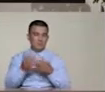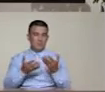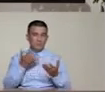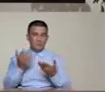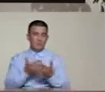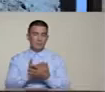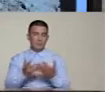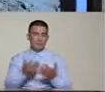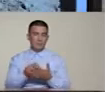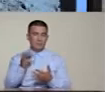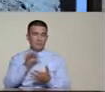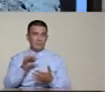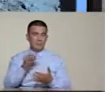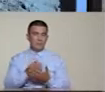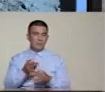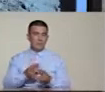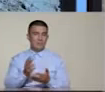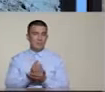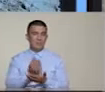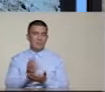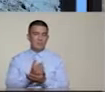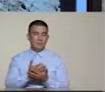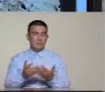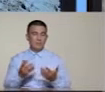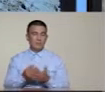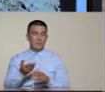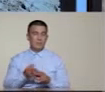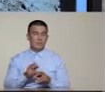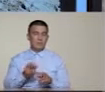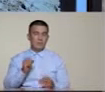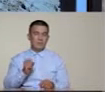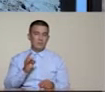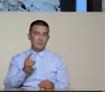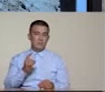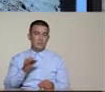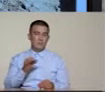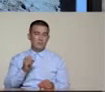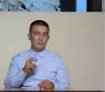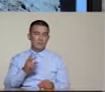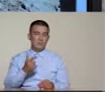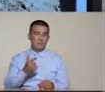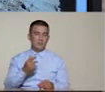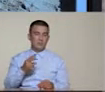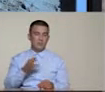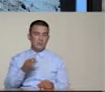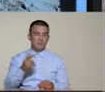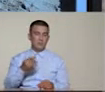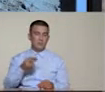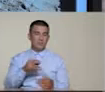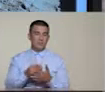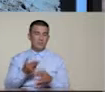bag'ishlangan. Tasvirlarda e'tibor bersangiz, albatta arxeologiya deganda har xil qazishma ishlarini olib